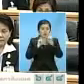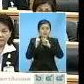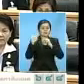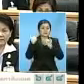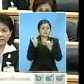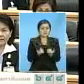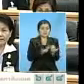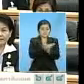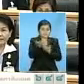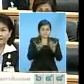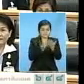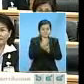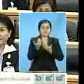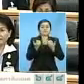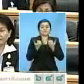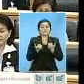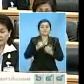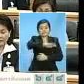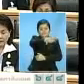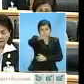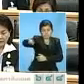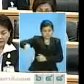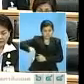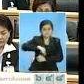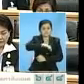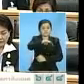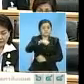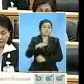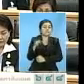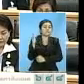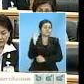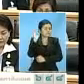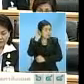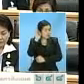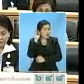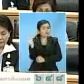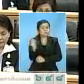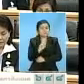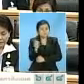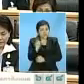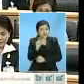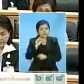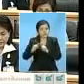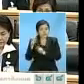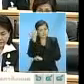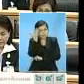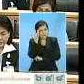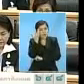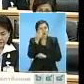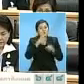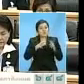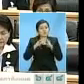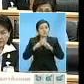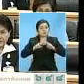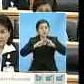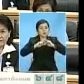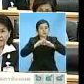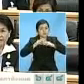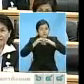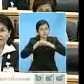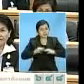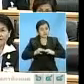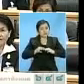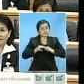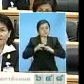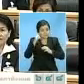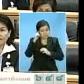สภาแห่งนี้เพื่อให้มวลสมาชิกรัฐสภาทุกท่านนำไปตรึกตรองแล้วก็ใช้วิจารณญาณที่เหตุส